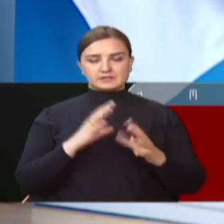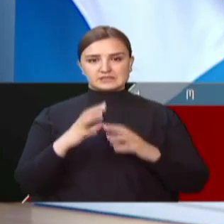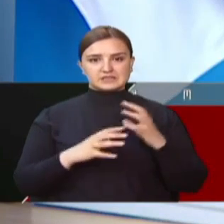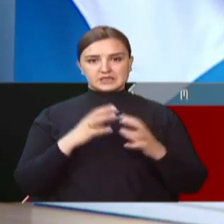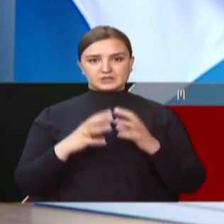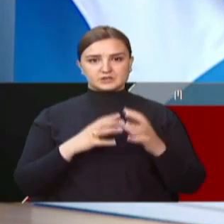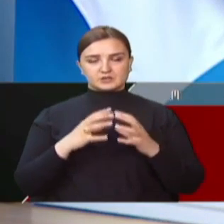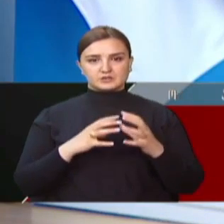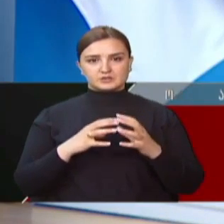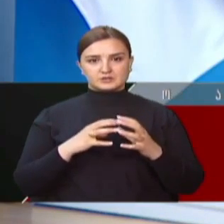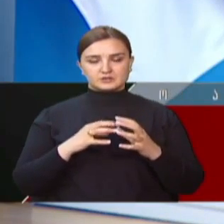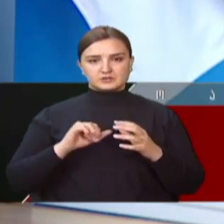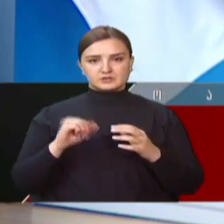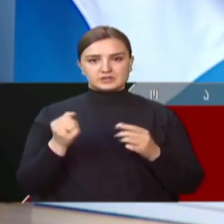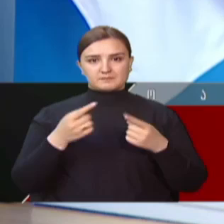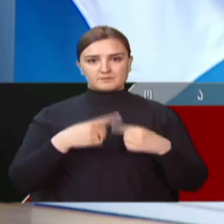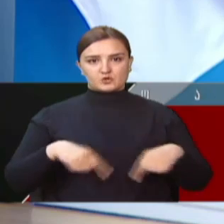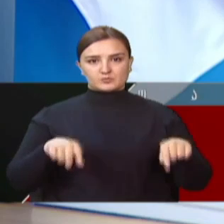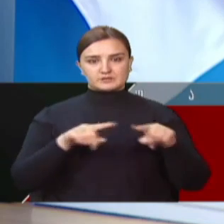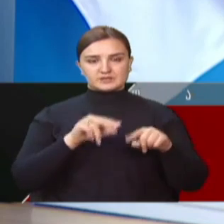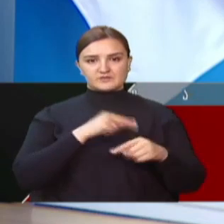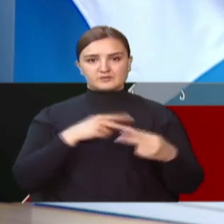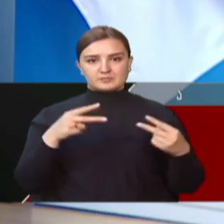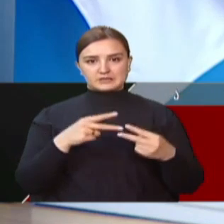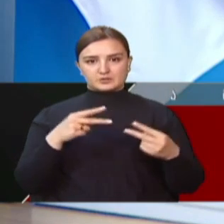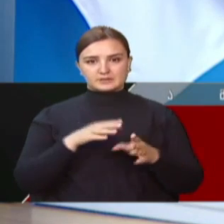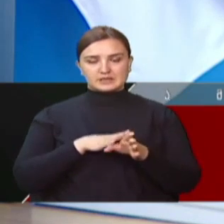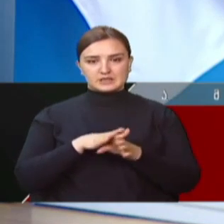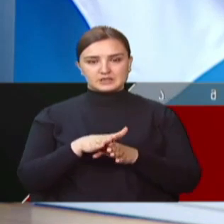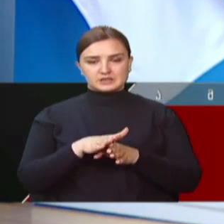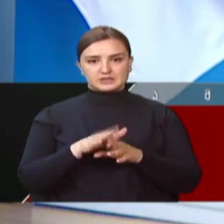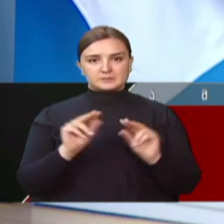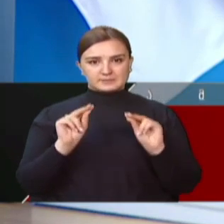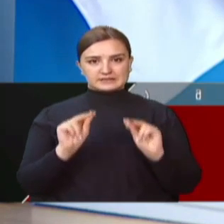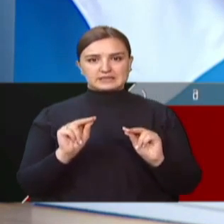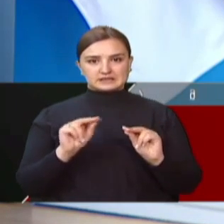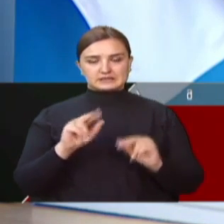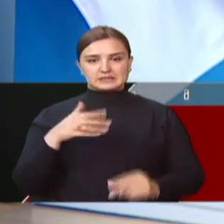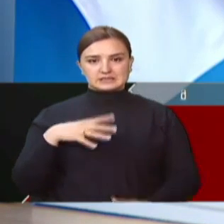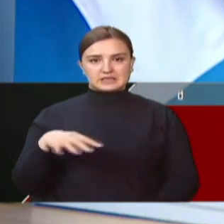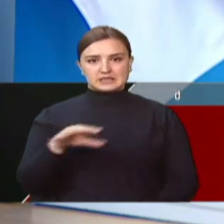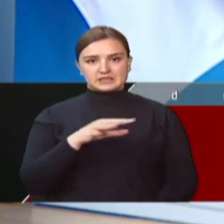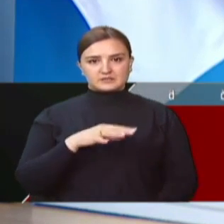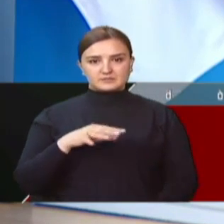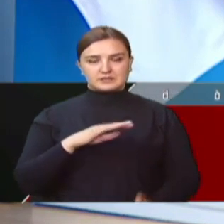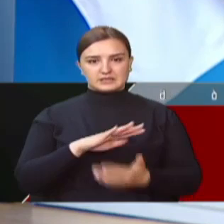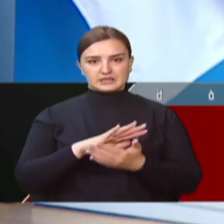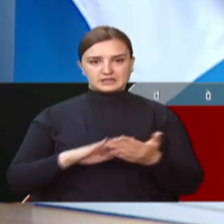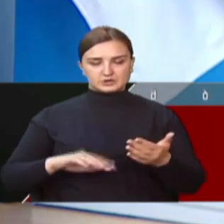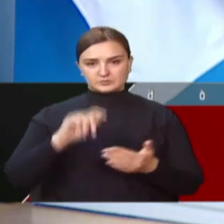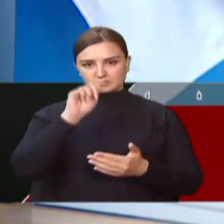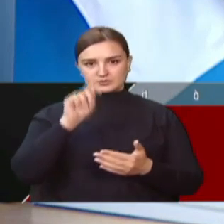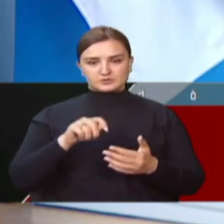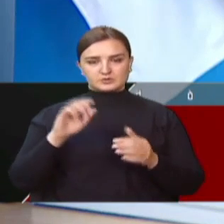საერთაშორისო თანამეგობრობის წინაშე და პარტნიორებთან, ასრულებს პირნათლად და საქართველო განაგზობს